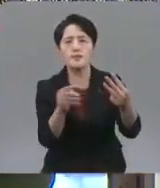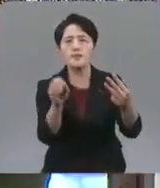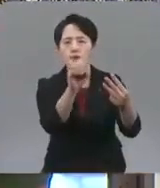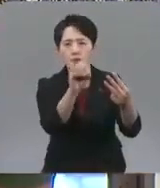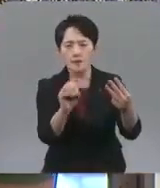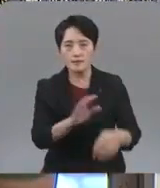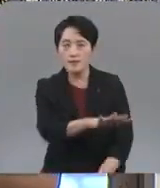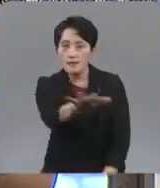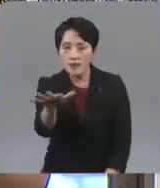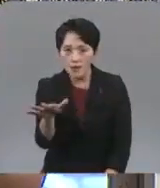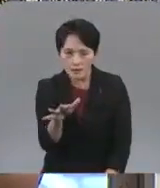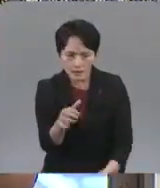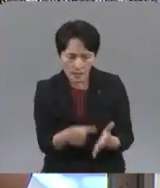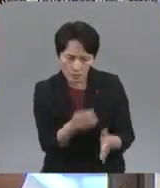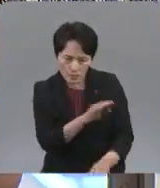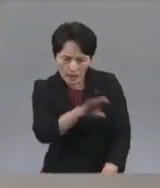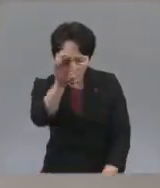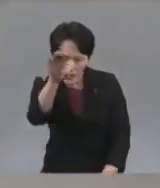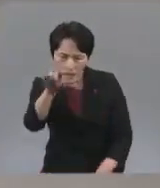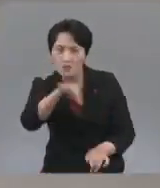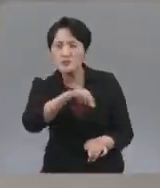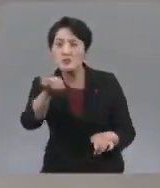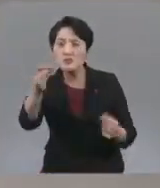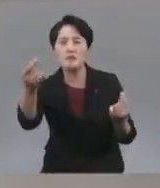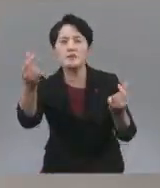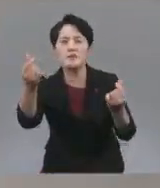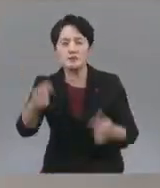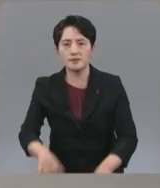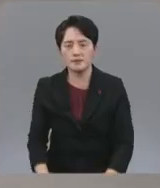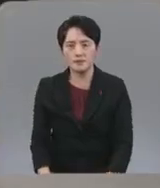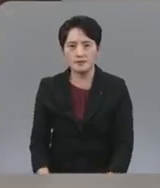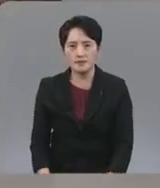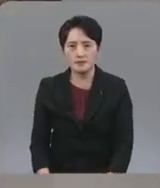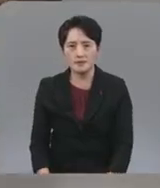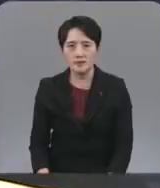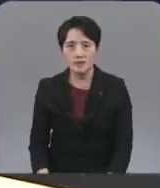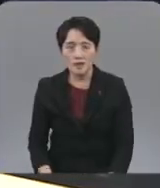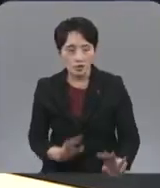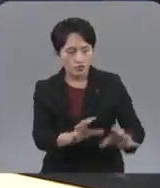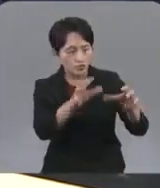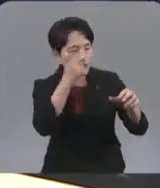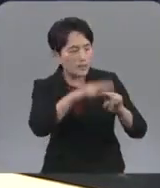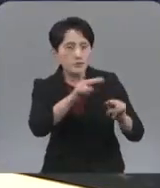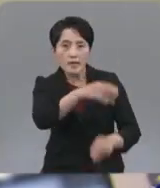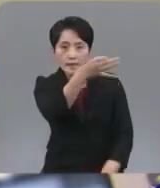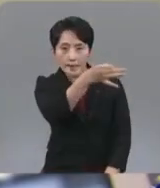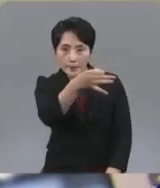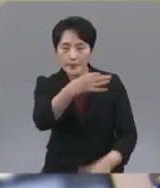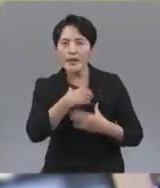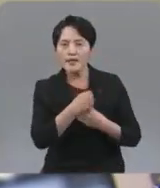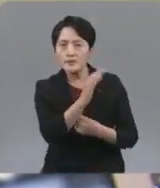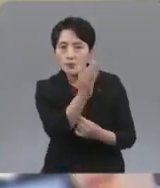augmenté de 3,3% en un an. Le gouvernement a estimé qu'avec la stabilisation du prix de l'or noir